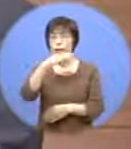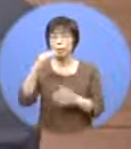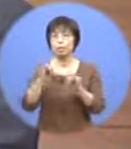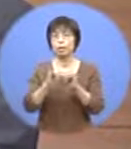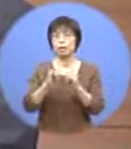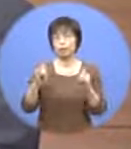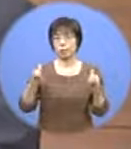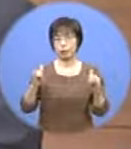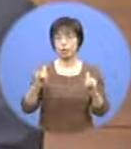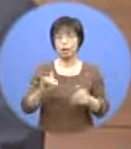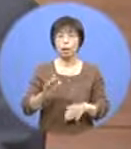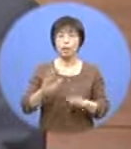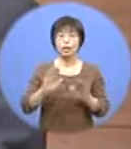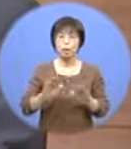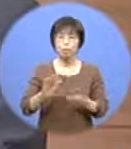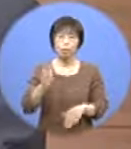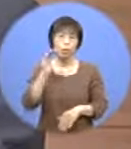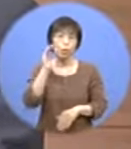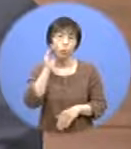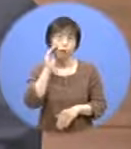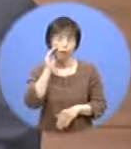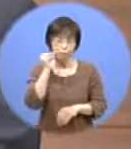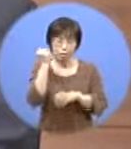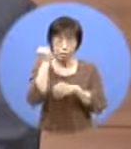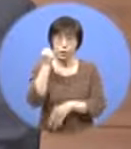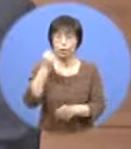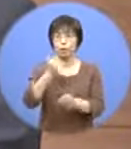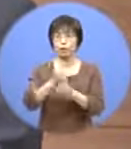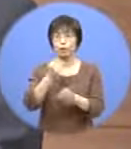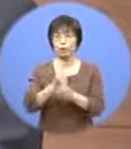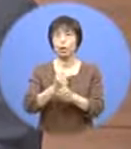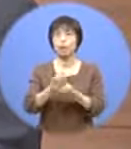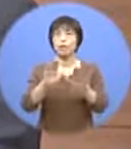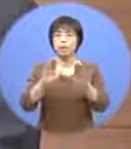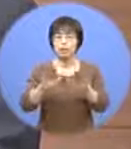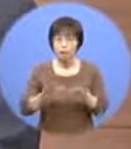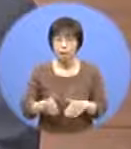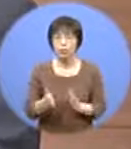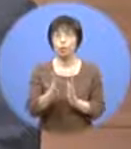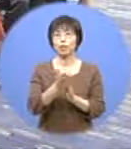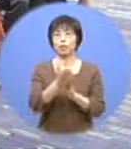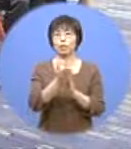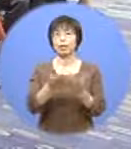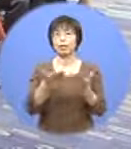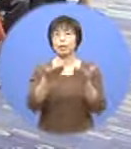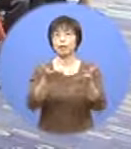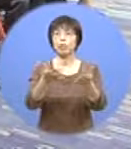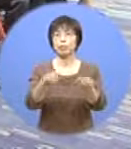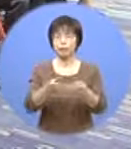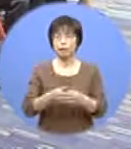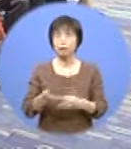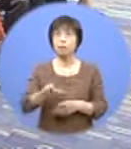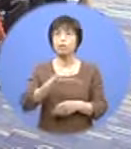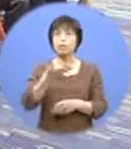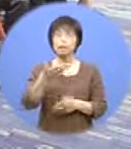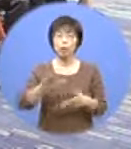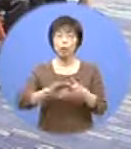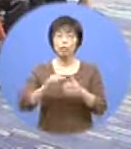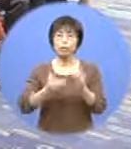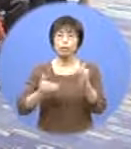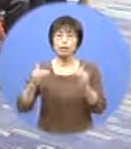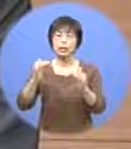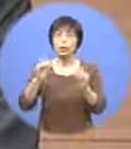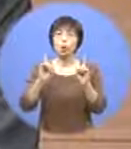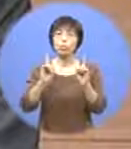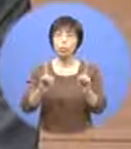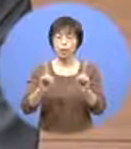で、今日の和歌山県の礎を築かれましたと表彰者を称えました。続いて文化振興の部